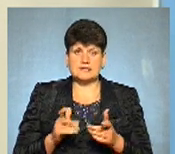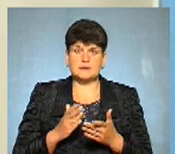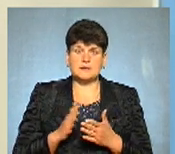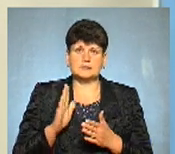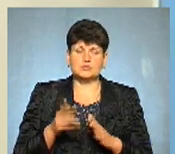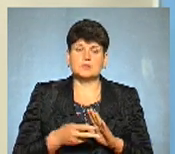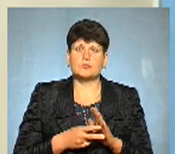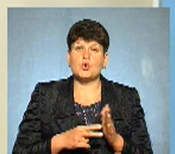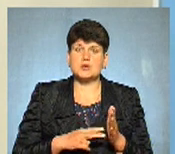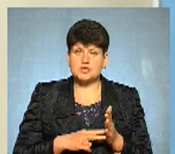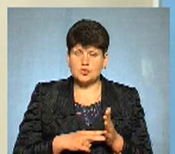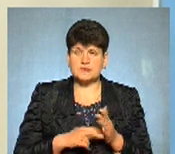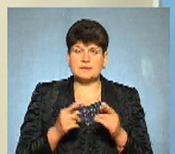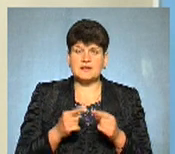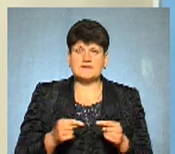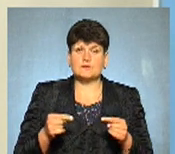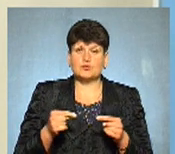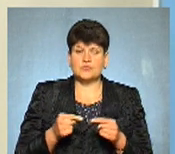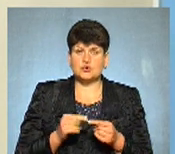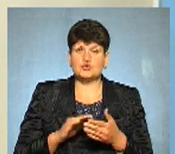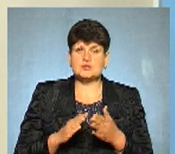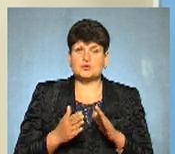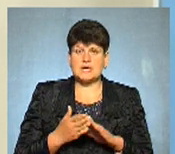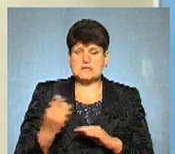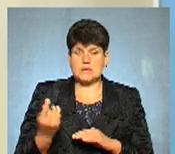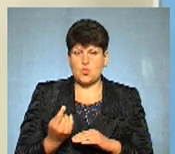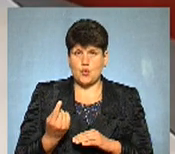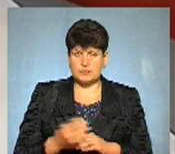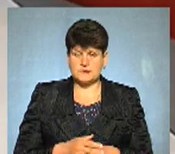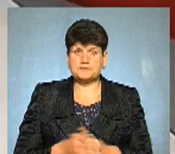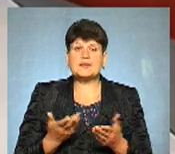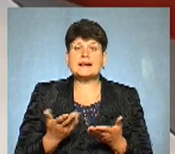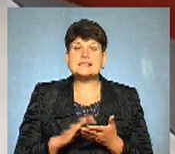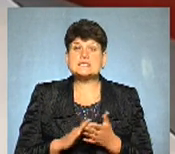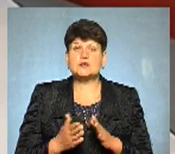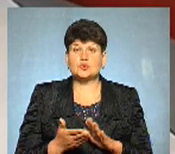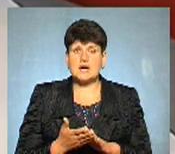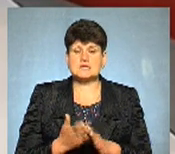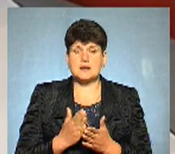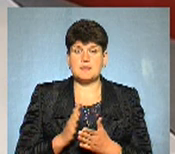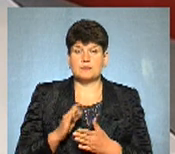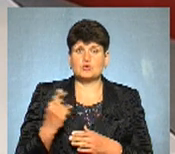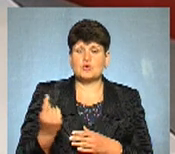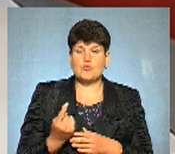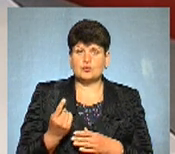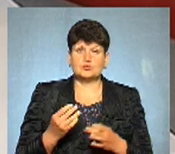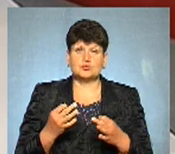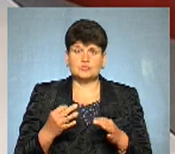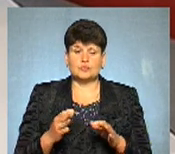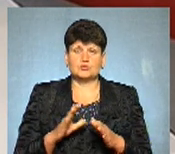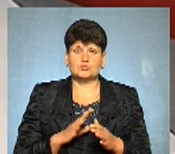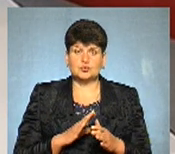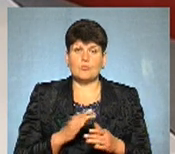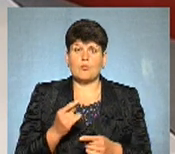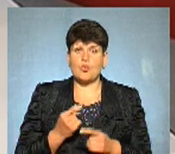прогнозованим і відповідно до епідемічної ситуації в області. Яка, до речі, має бути ситуація в області, аби дозволено було повернутися